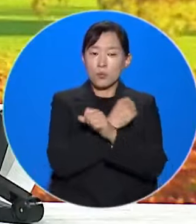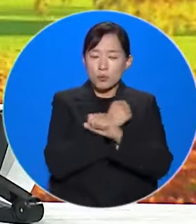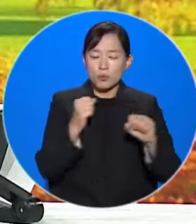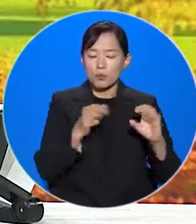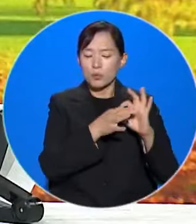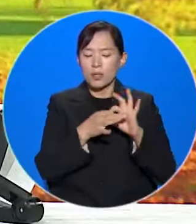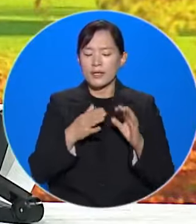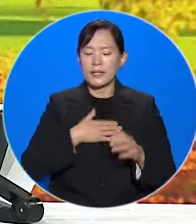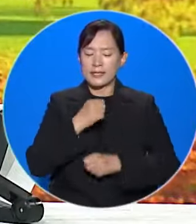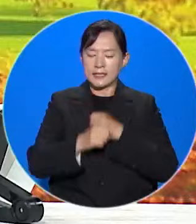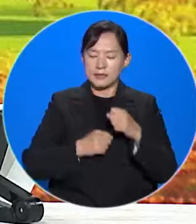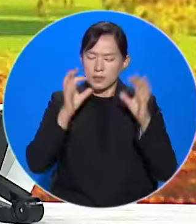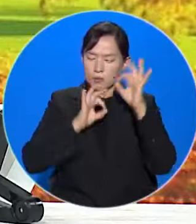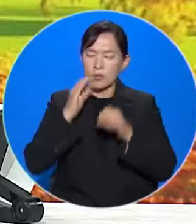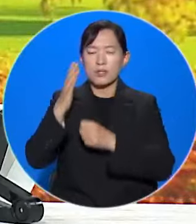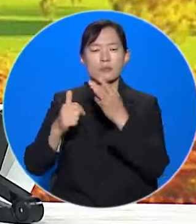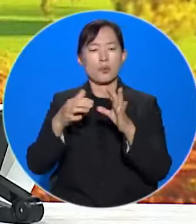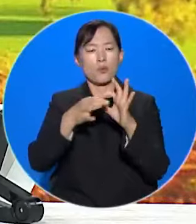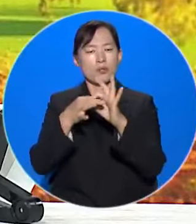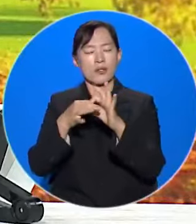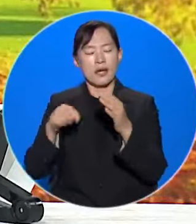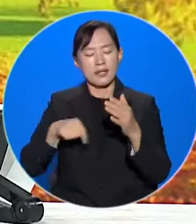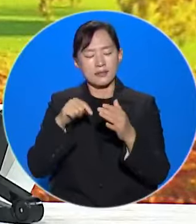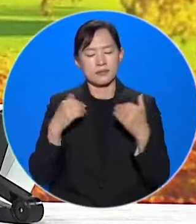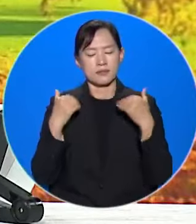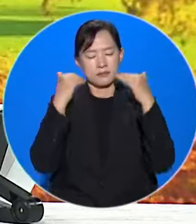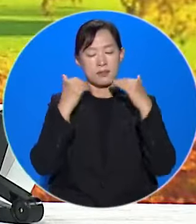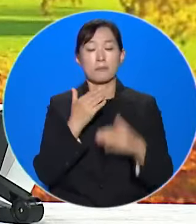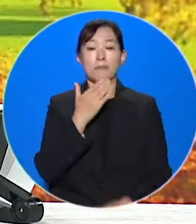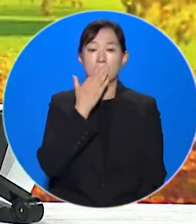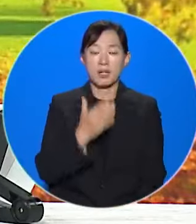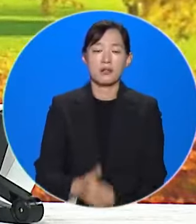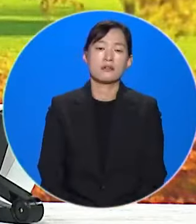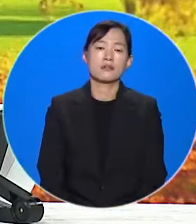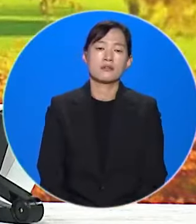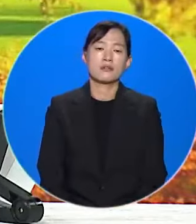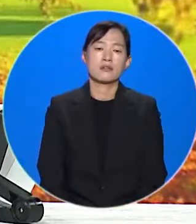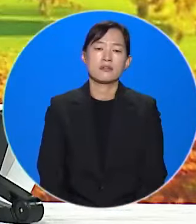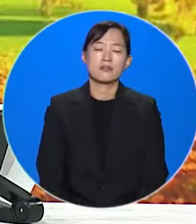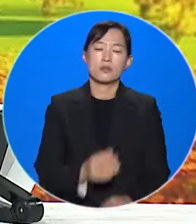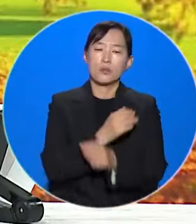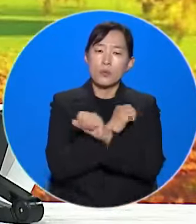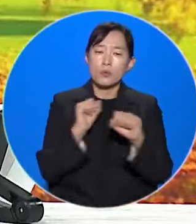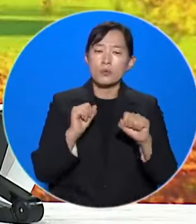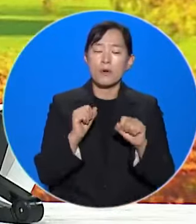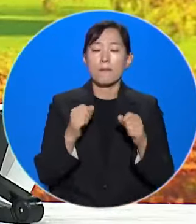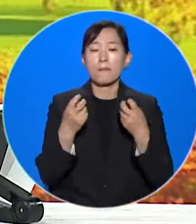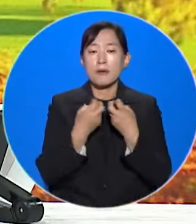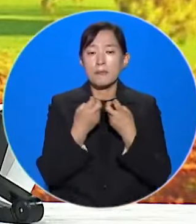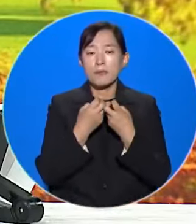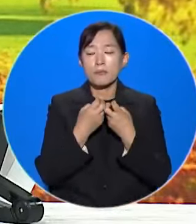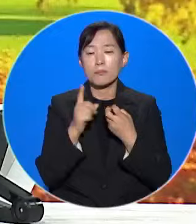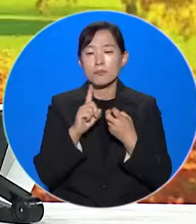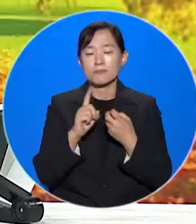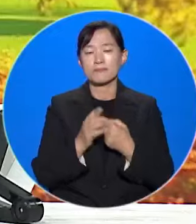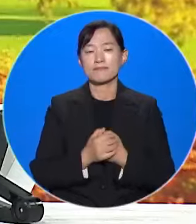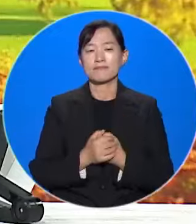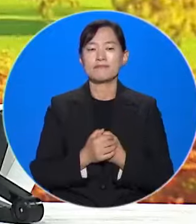찾고 하나님과의 관계 속에서 성장할 수가 있습니다. 용서의 방법은 단순합니다.